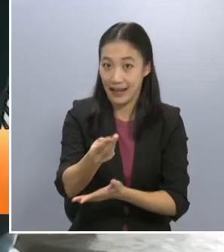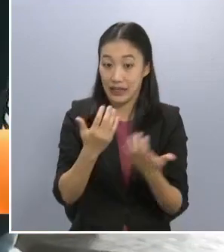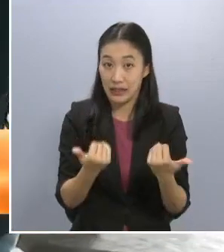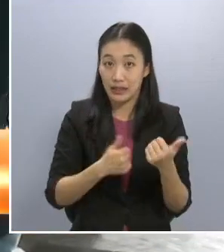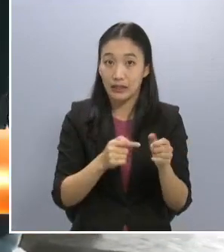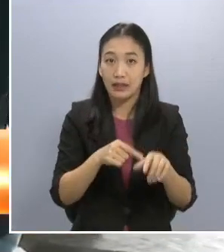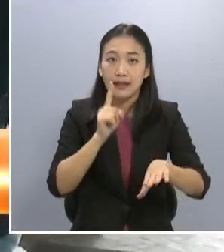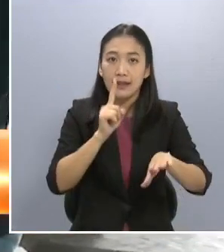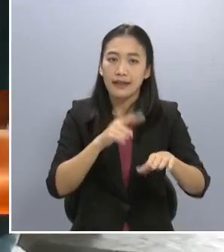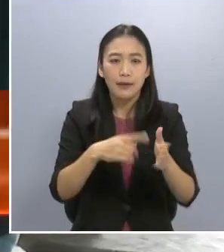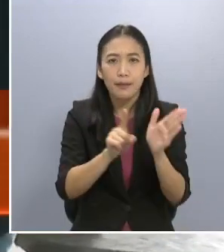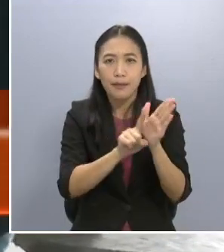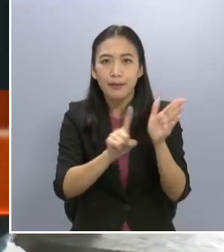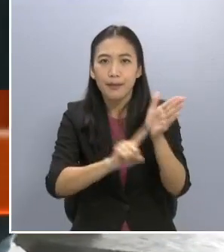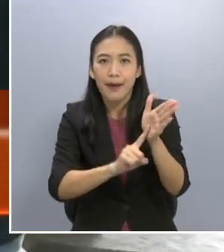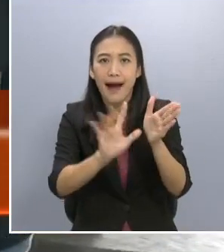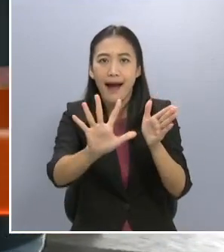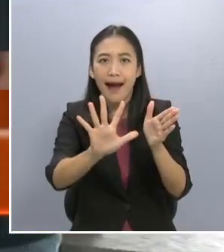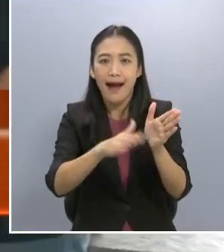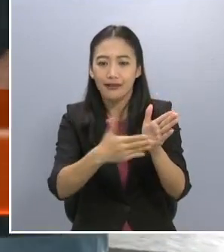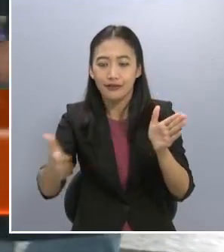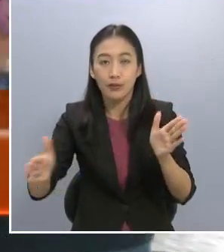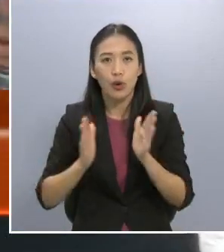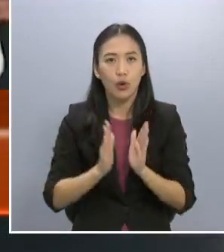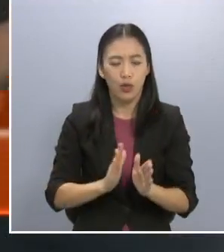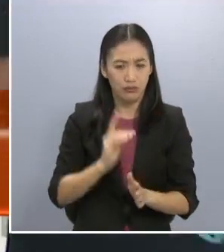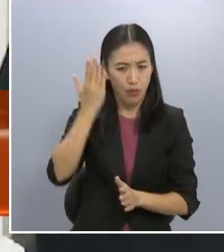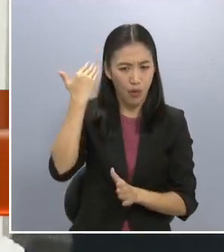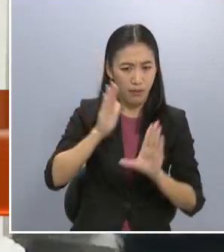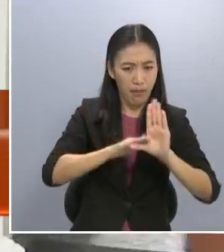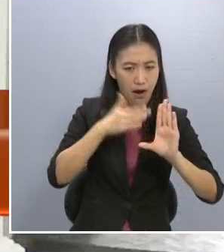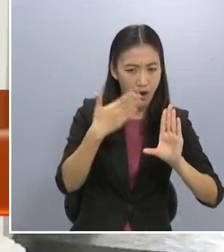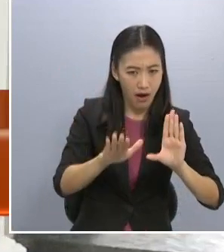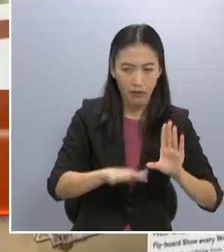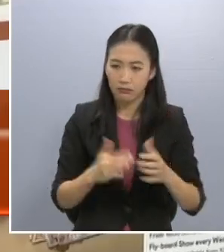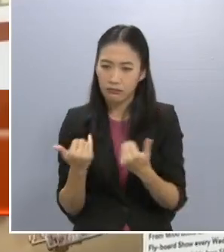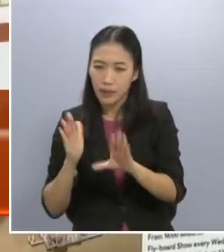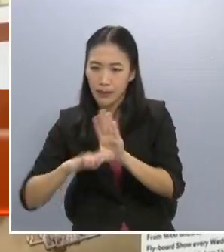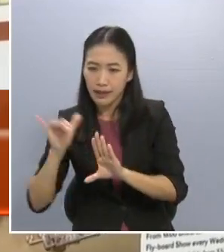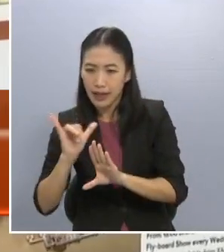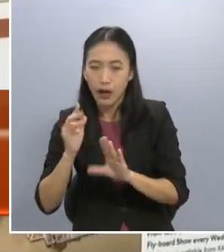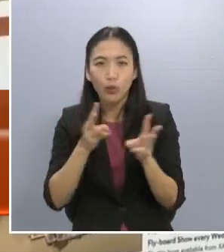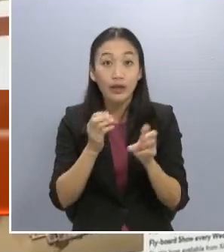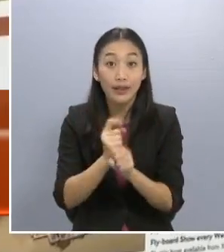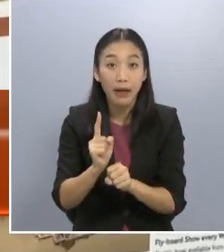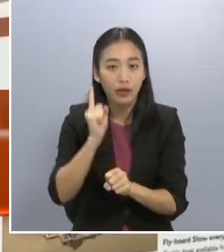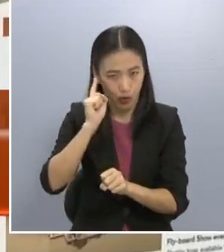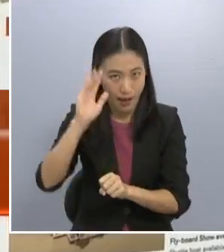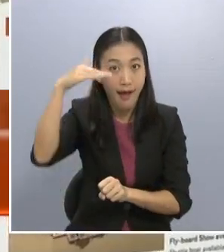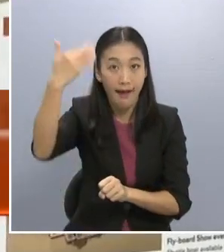คนเก่ากับคนใหม่จะต้องลงทะเบียนอย่างไรท่านผู้ชมต้องดูให้ดีนะขั้นตอนแรกท่านต้องจองสิทธิ์ก่อน